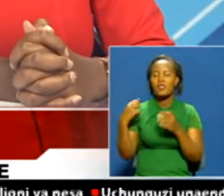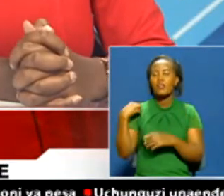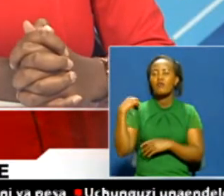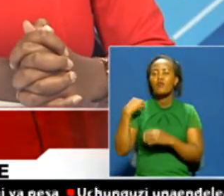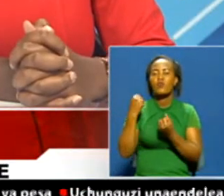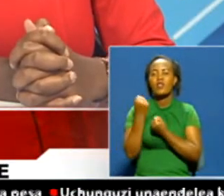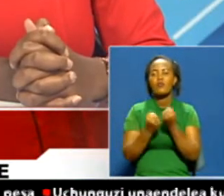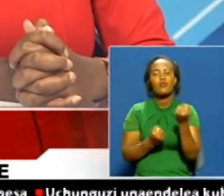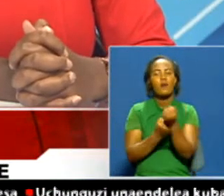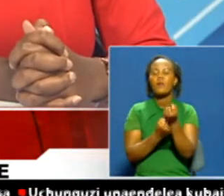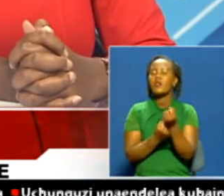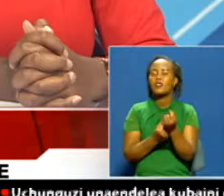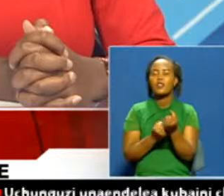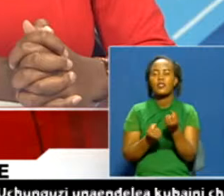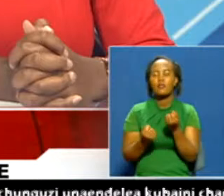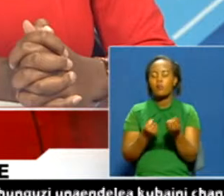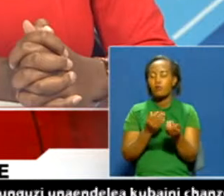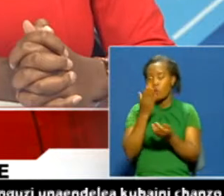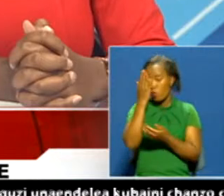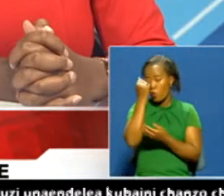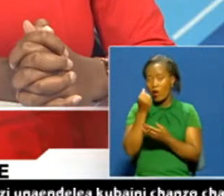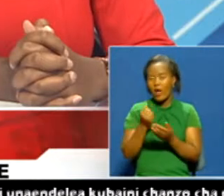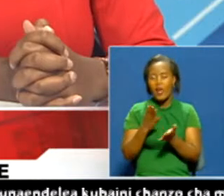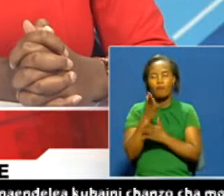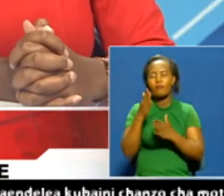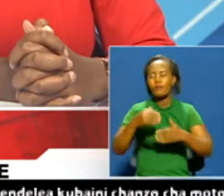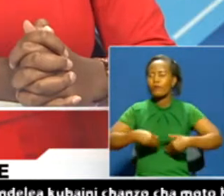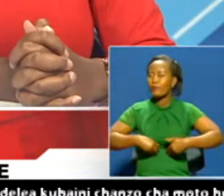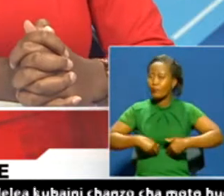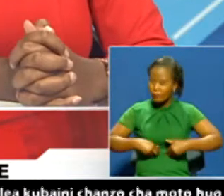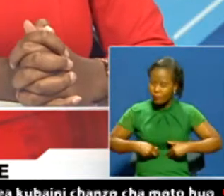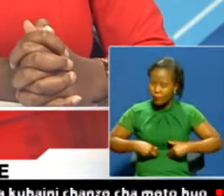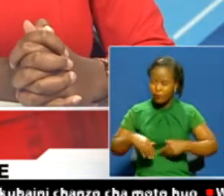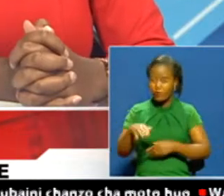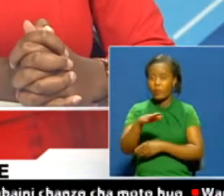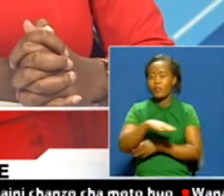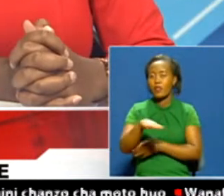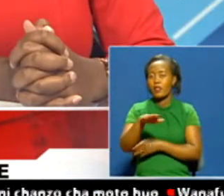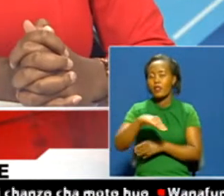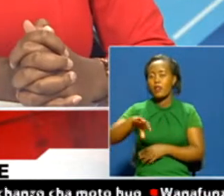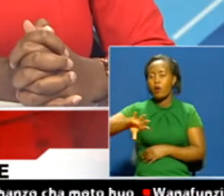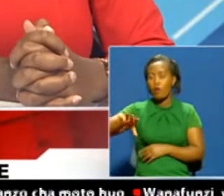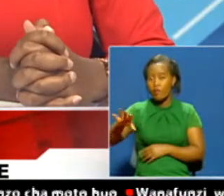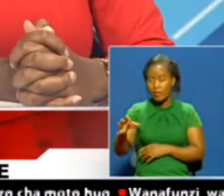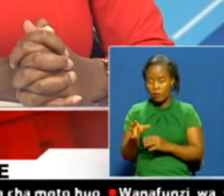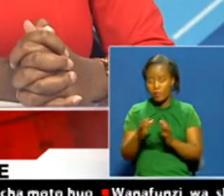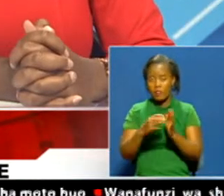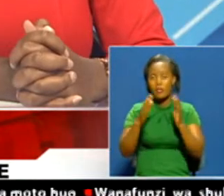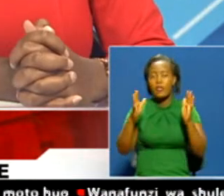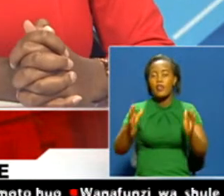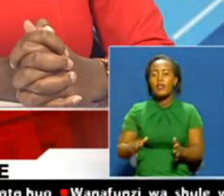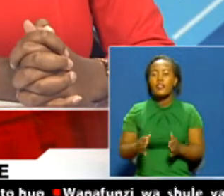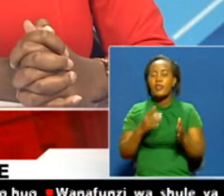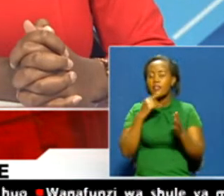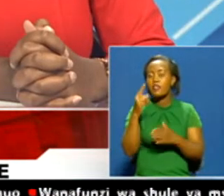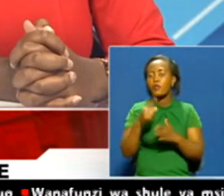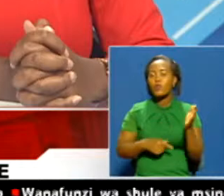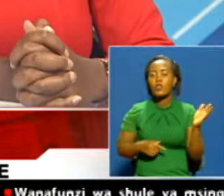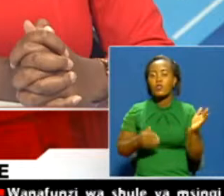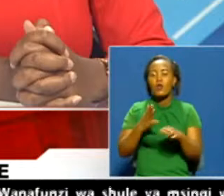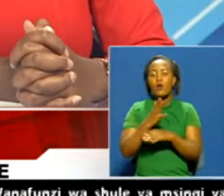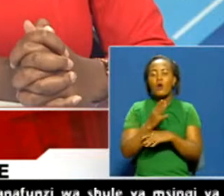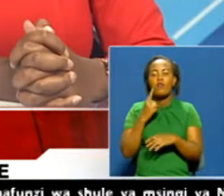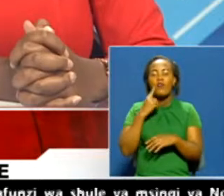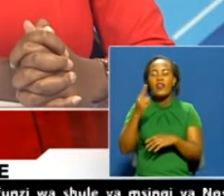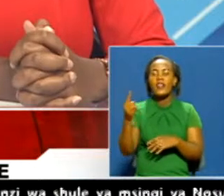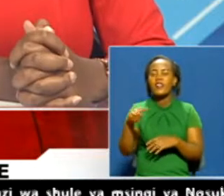dharura kufuatia kukithiri kwa ukame katika maeneo kame nchini. Viongozi hao wanadai kwamba zaidi ya watu 100,000 wanakabiliwa na hatari ya